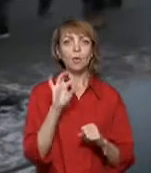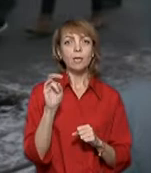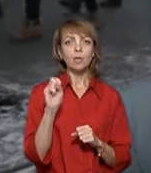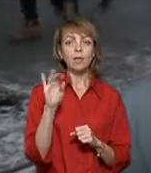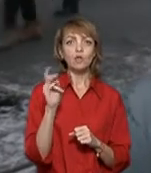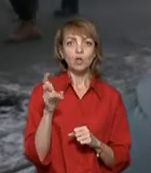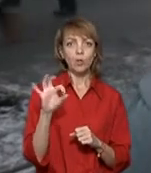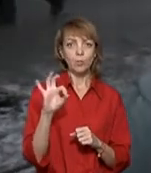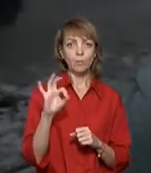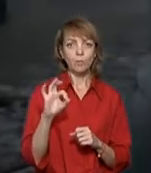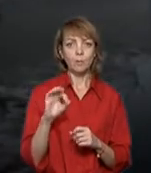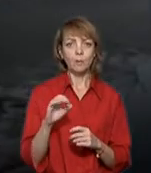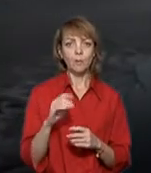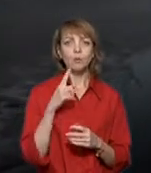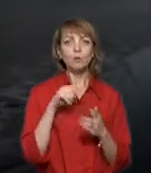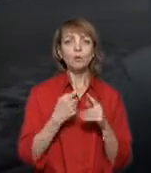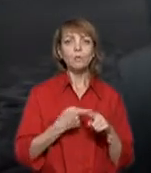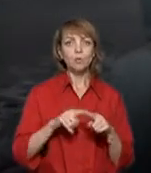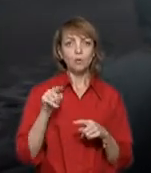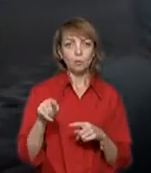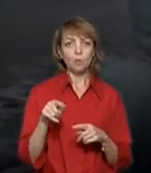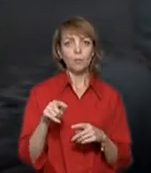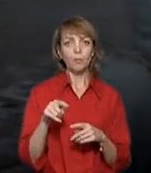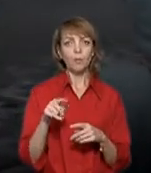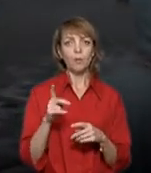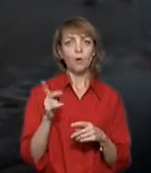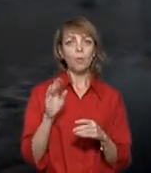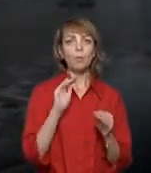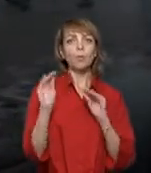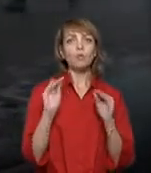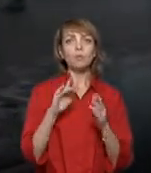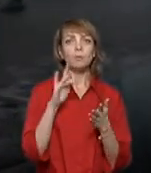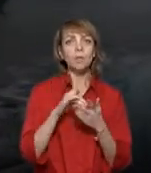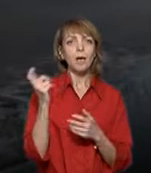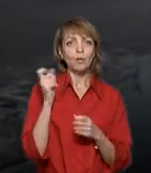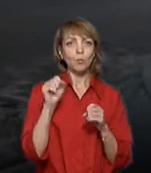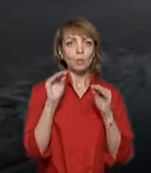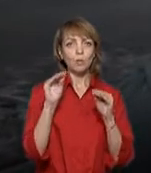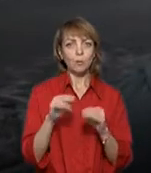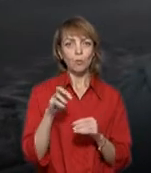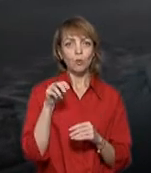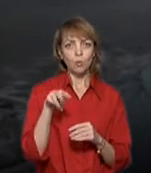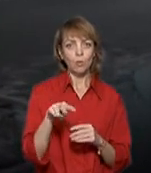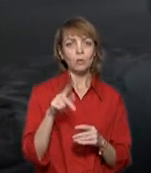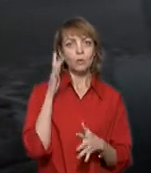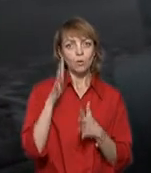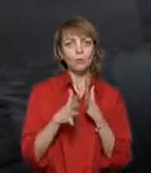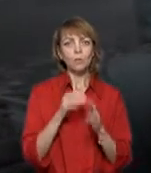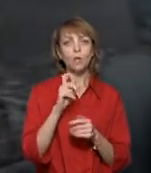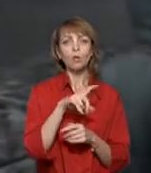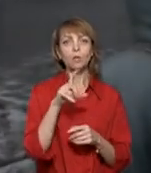Кравченко. От стосовно цього, по благоустрою міста Харкова можна скласти протокол, розумієте, на